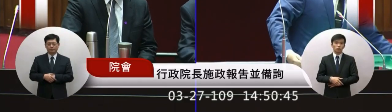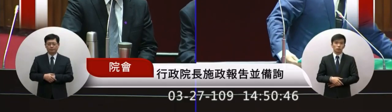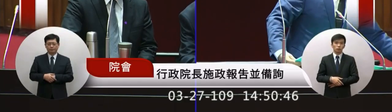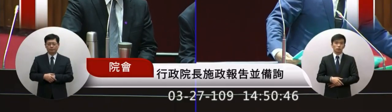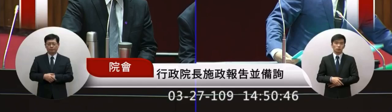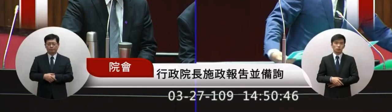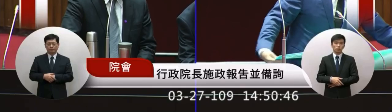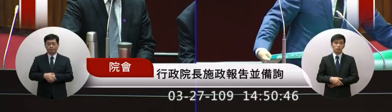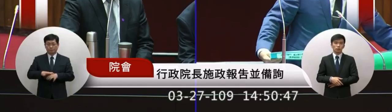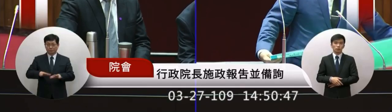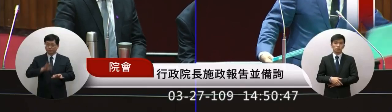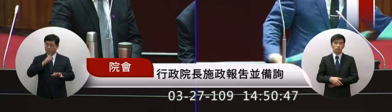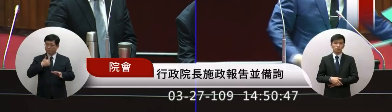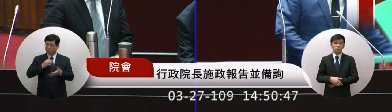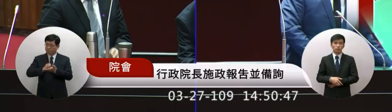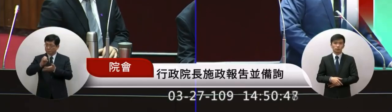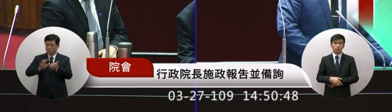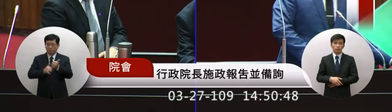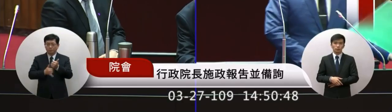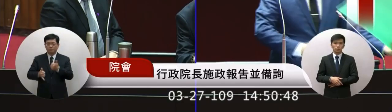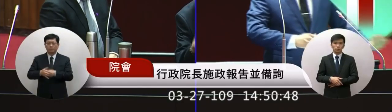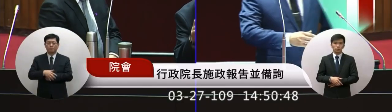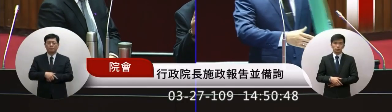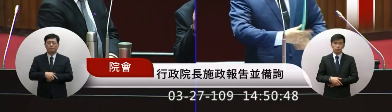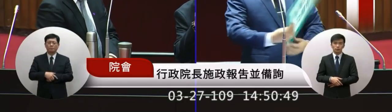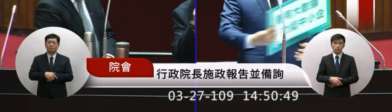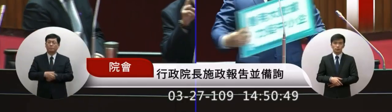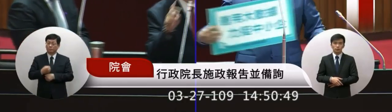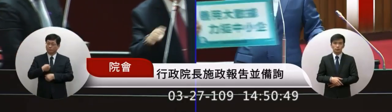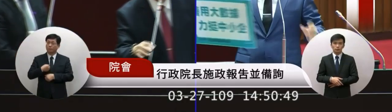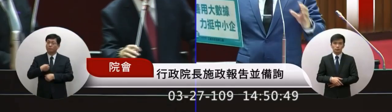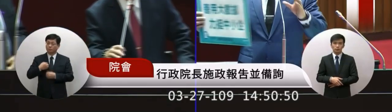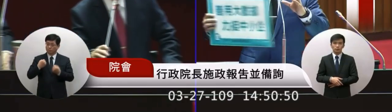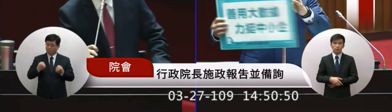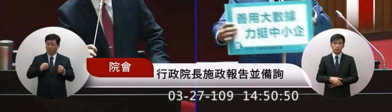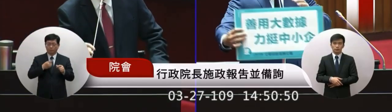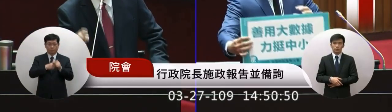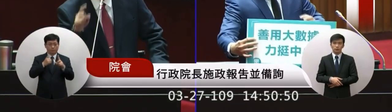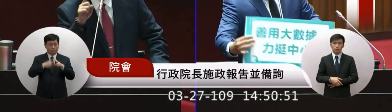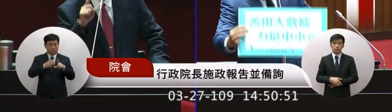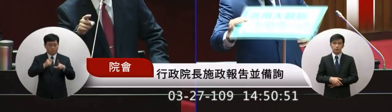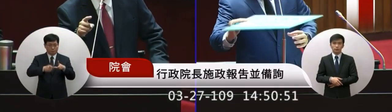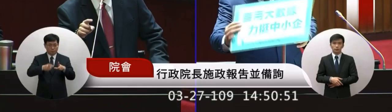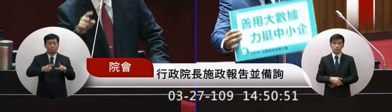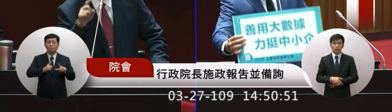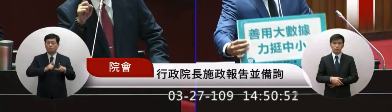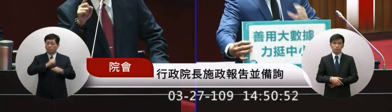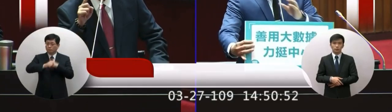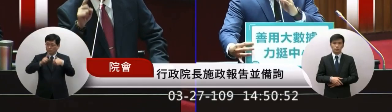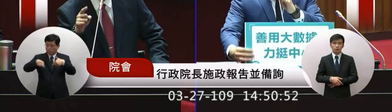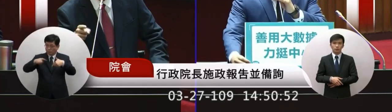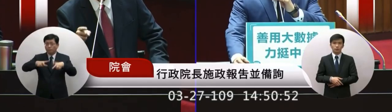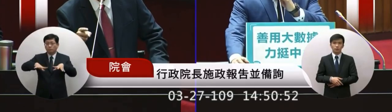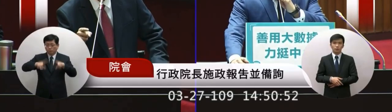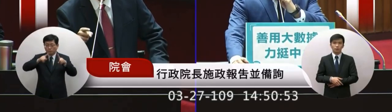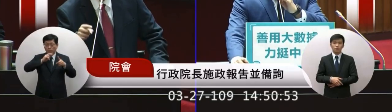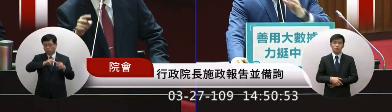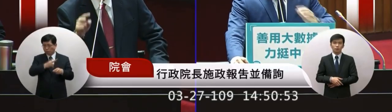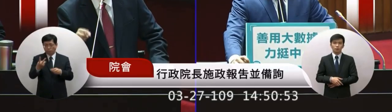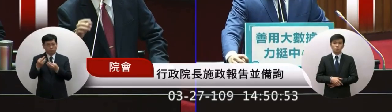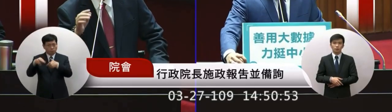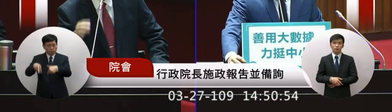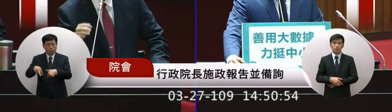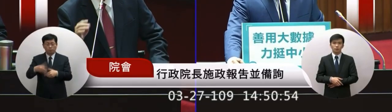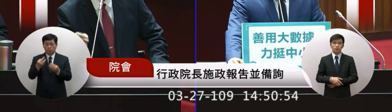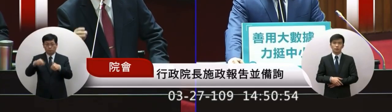这我是不是跟委员报告一下，现在我们对中小企业又对自动化先回数位化